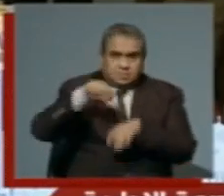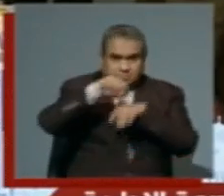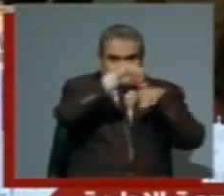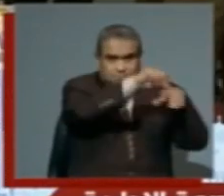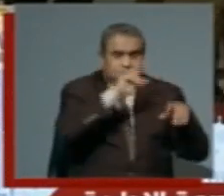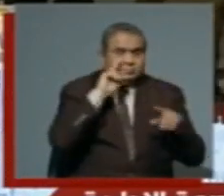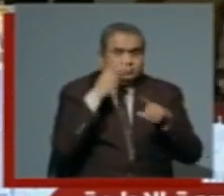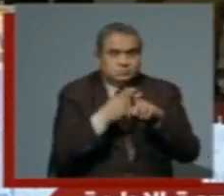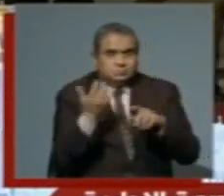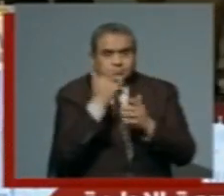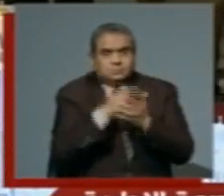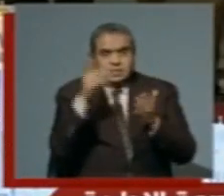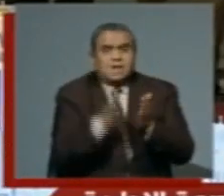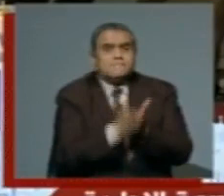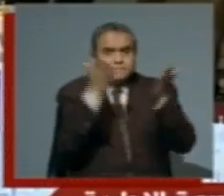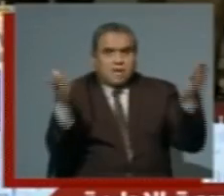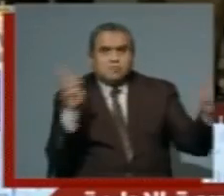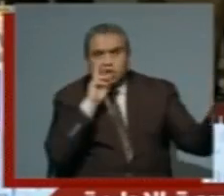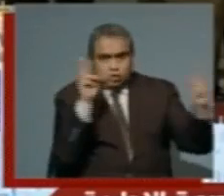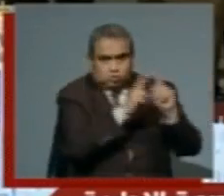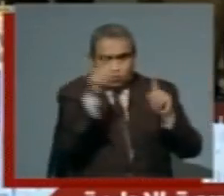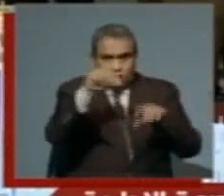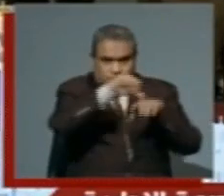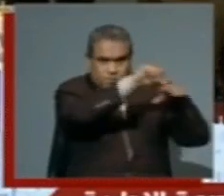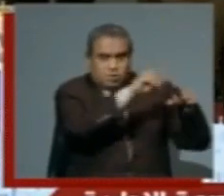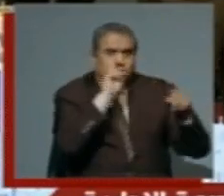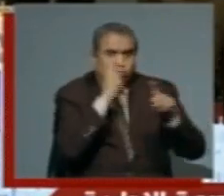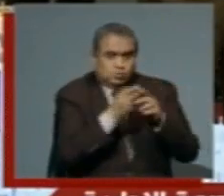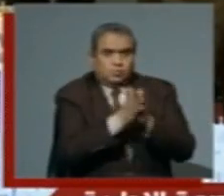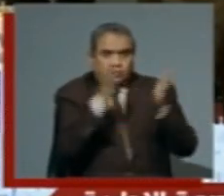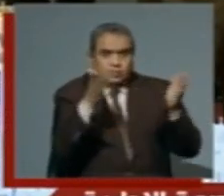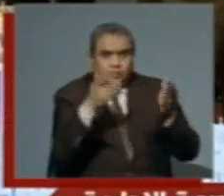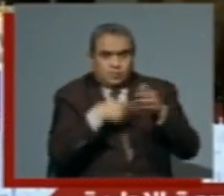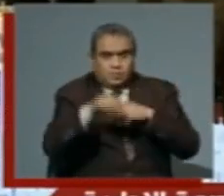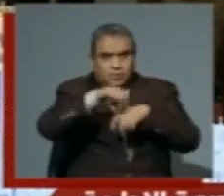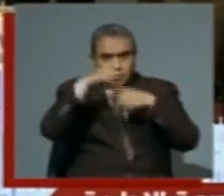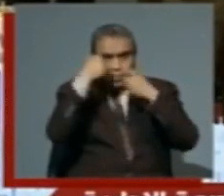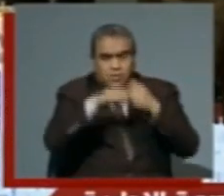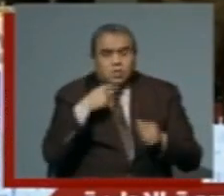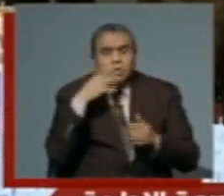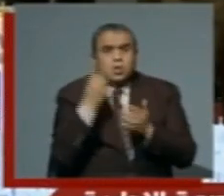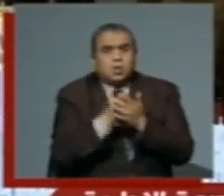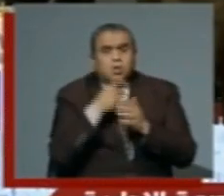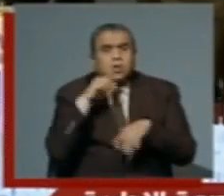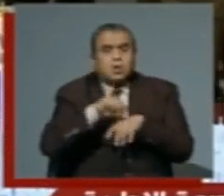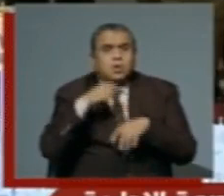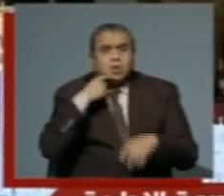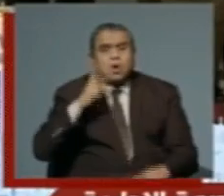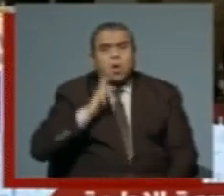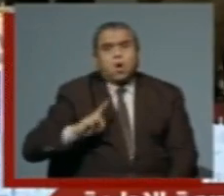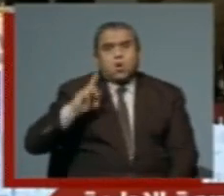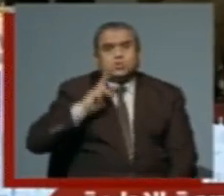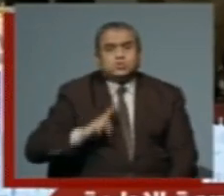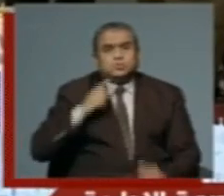اوضح من كده احنا كمان هنا يا فندم في مصحف سيدنا عثمان رضي الله عنه المصحف ده عباره عن